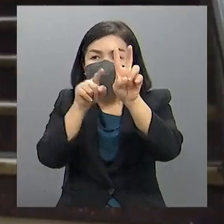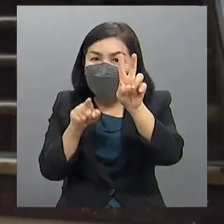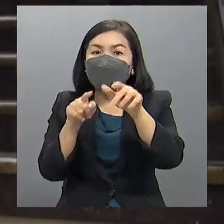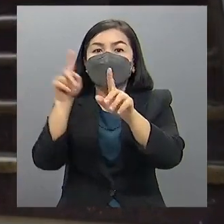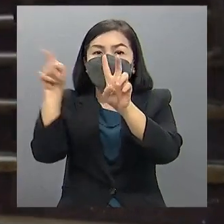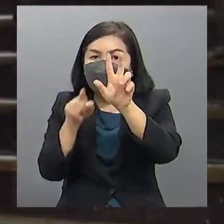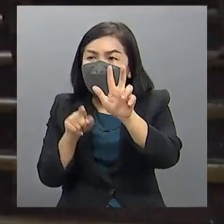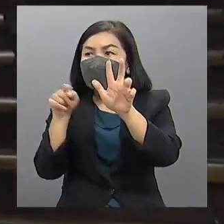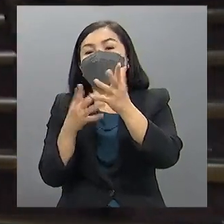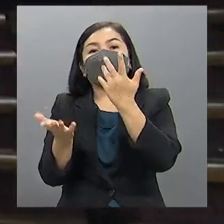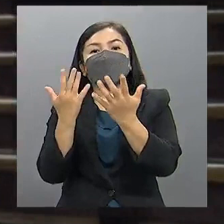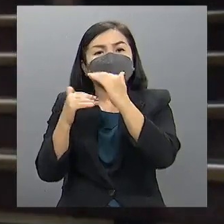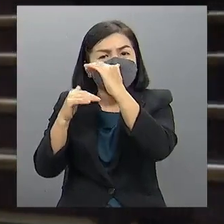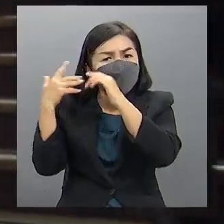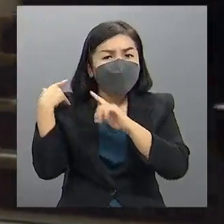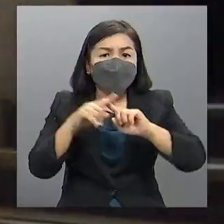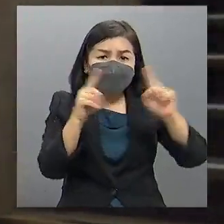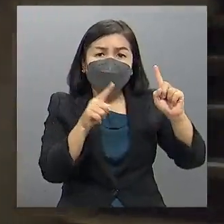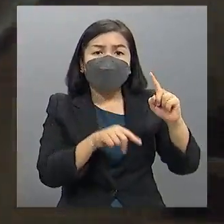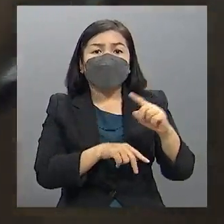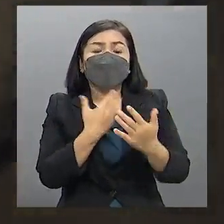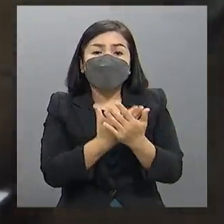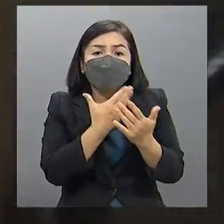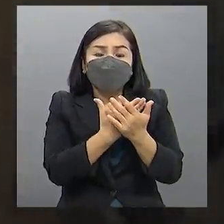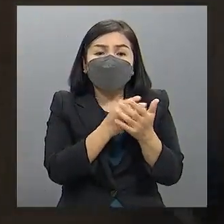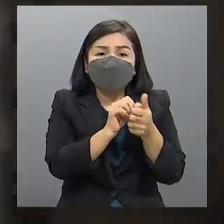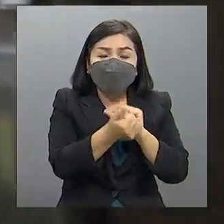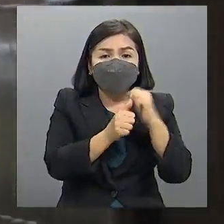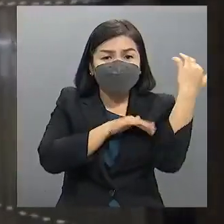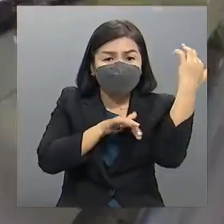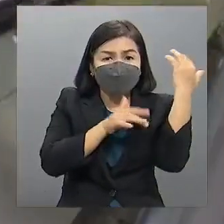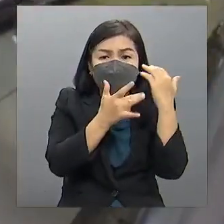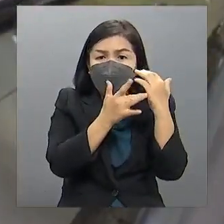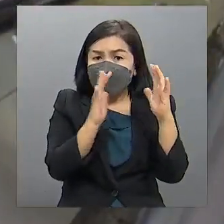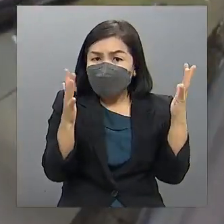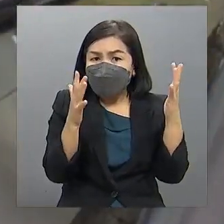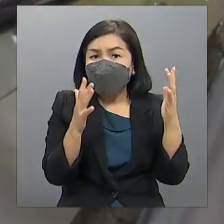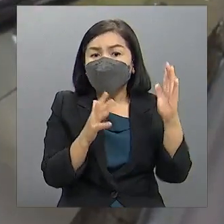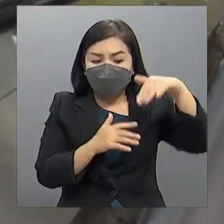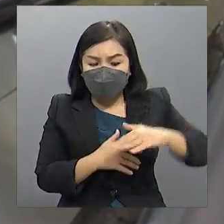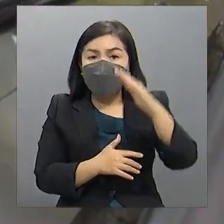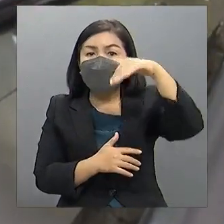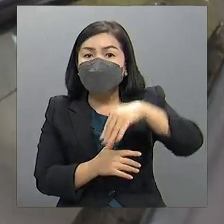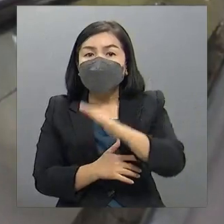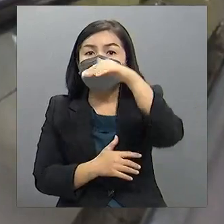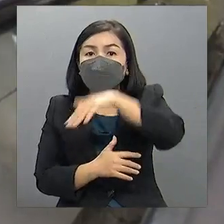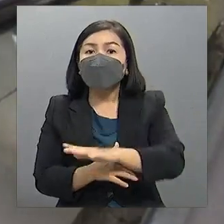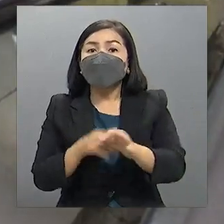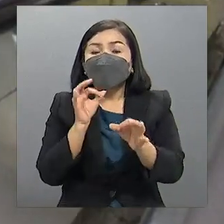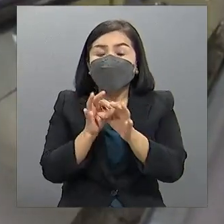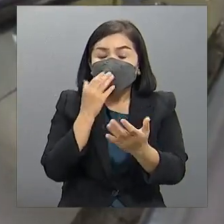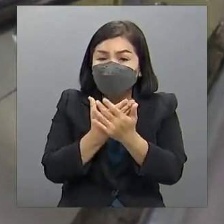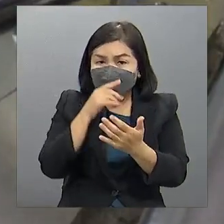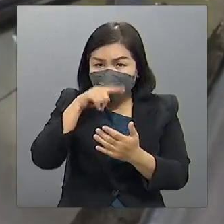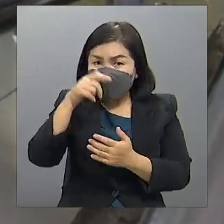กรรมการบริษัทสตางค์คอร์ปอเรชั่นก็บอกว่าร้านค้าที่รับโต๊ะกาแล็กซี่ปลายทางรับเป็นเงินบาทอยู่แล้วแต่มีบางร้านที่